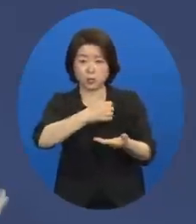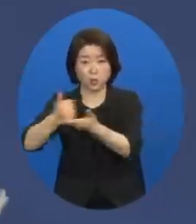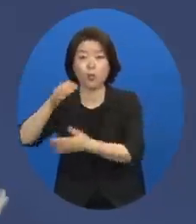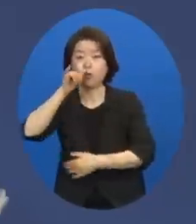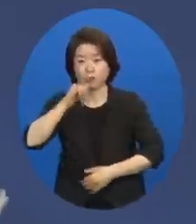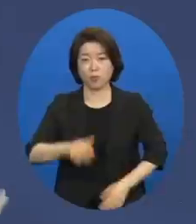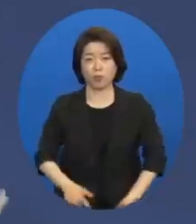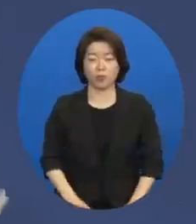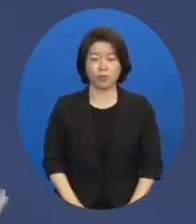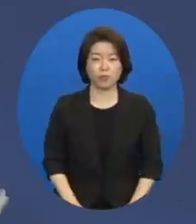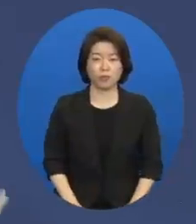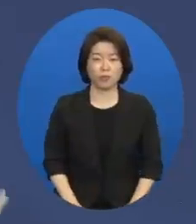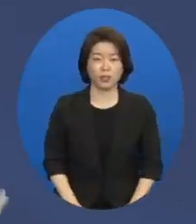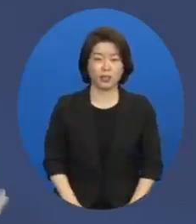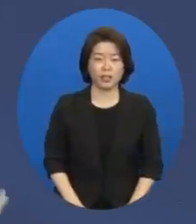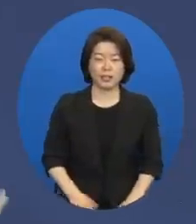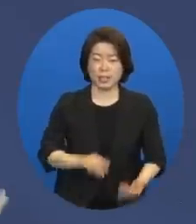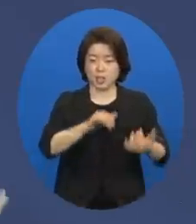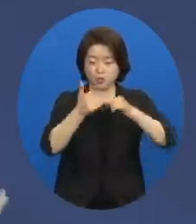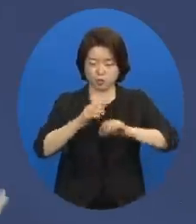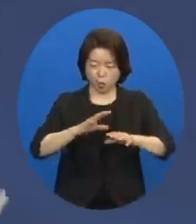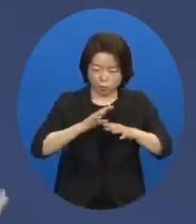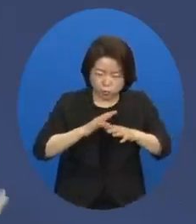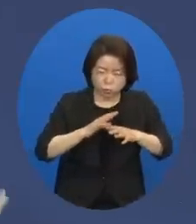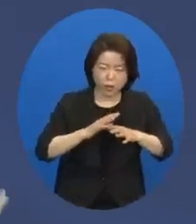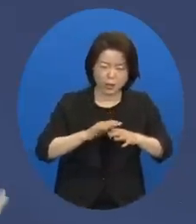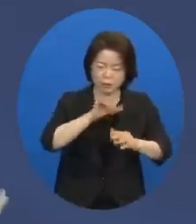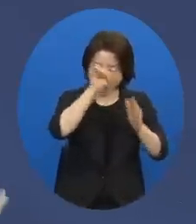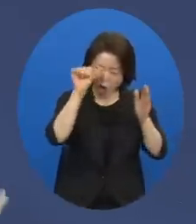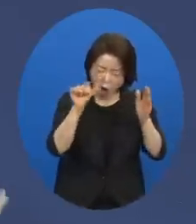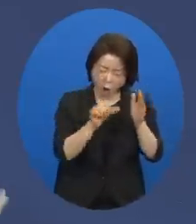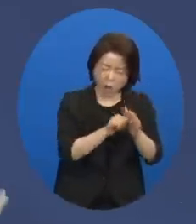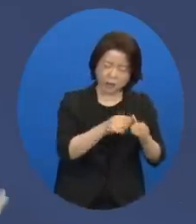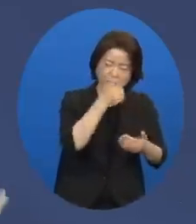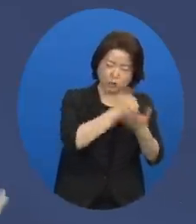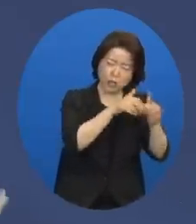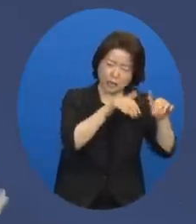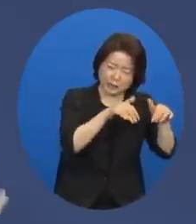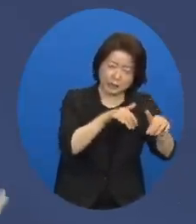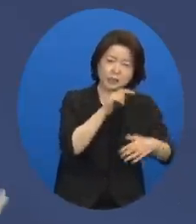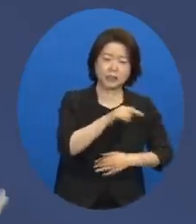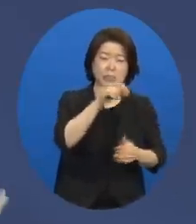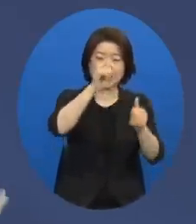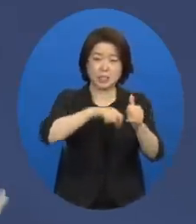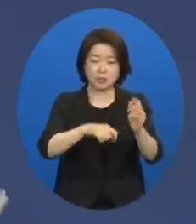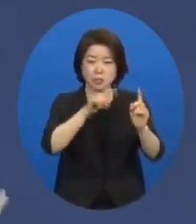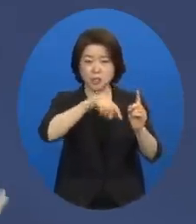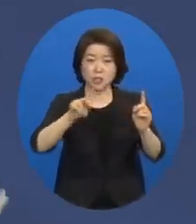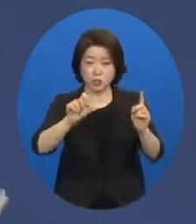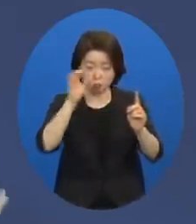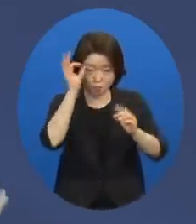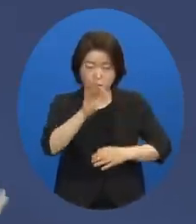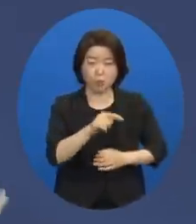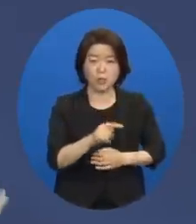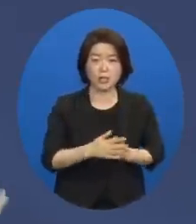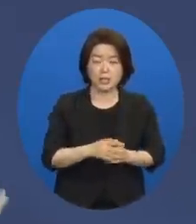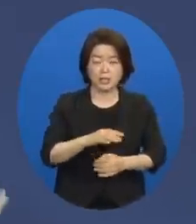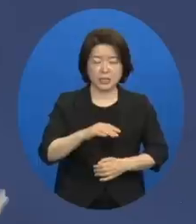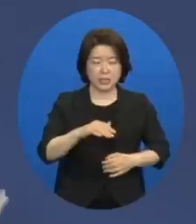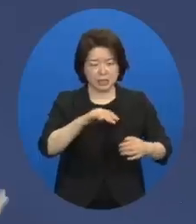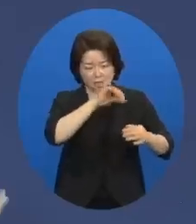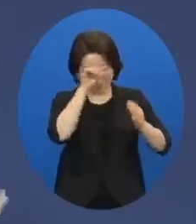거예요. 죽음에 두려워 일생 종노로 타는 히브리서 2장 15절에 일생 죽기에 무서워 종노로 타는